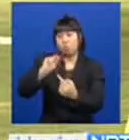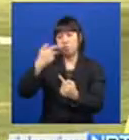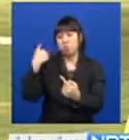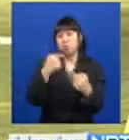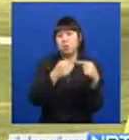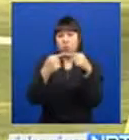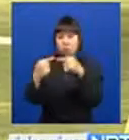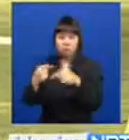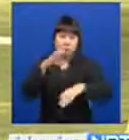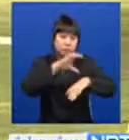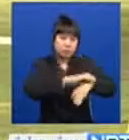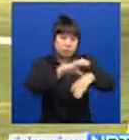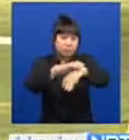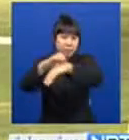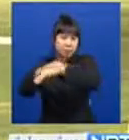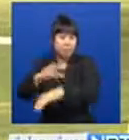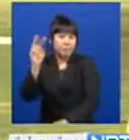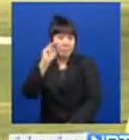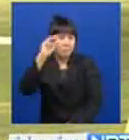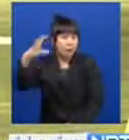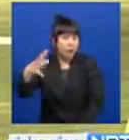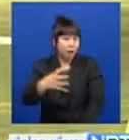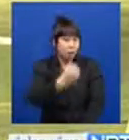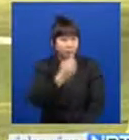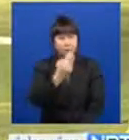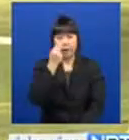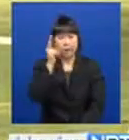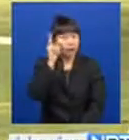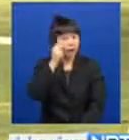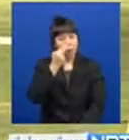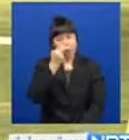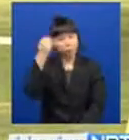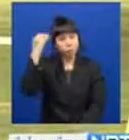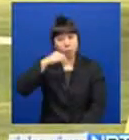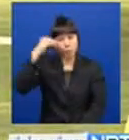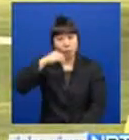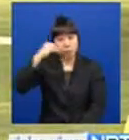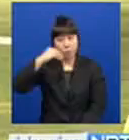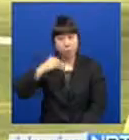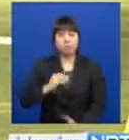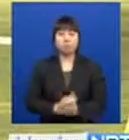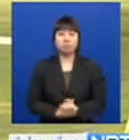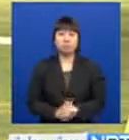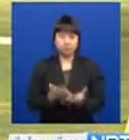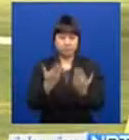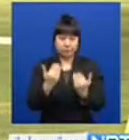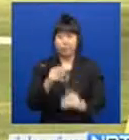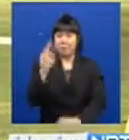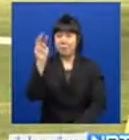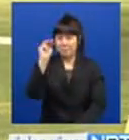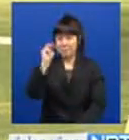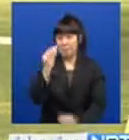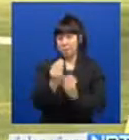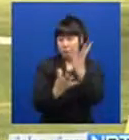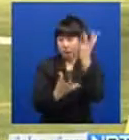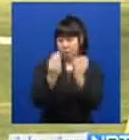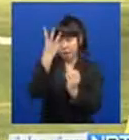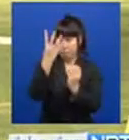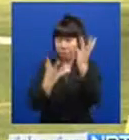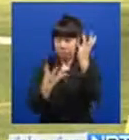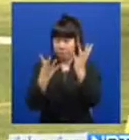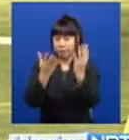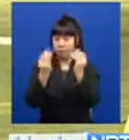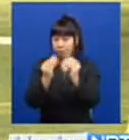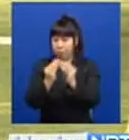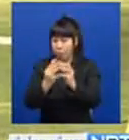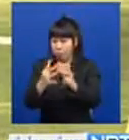การจับกุมแล้วก็ยึดไม้พยูงของกลางนั้นก็เห็นเป็นข่าวทุกวันเช่นกันส่งผลให้ปริมาณไม้พยูงของกลางนั้นมีจำนวนเพิ่มมากขึ้น